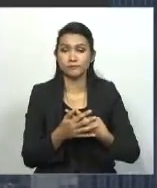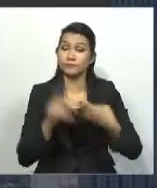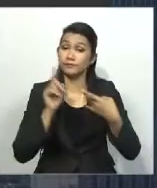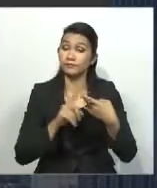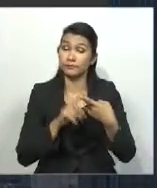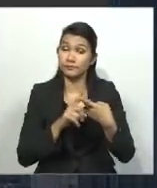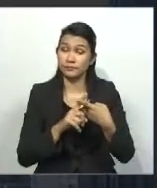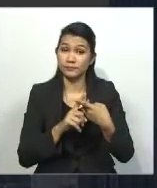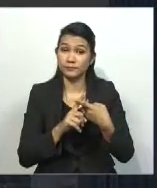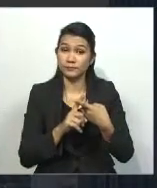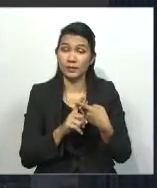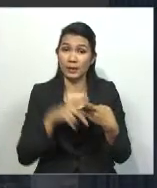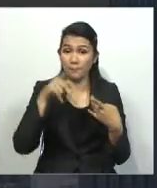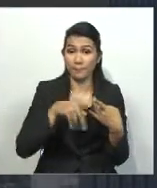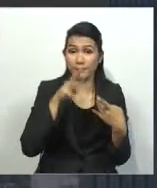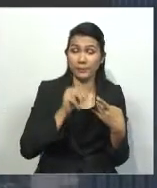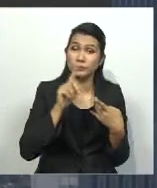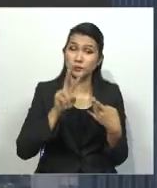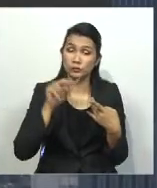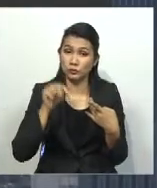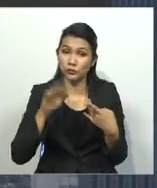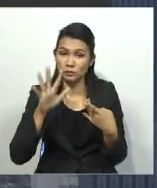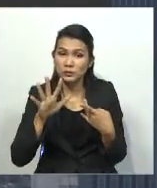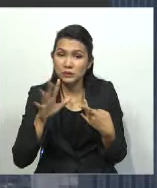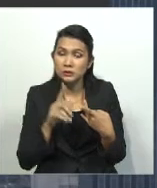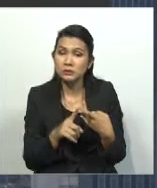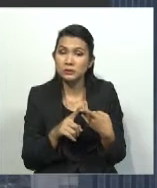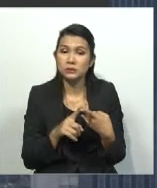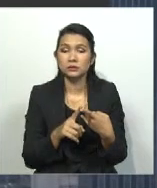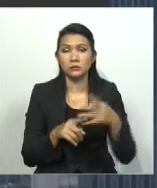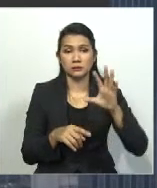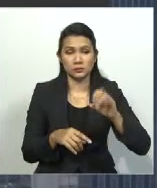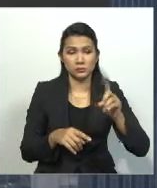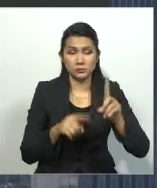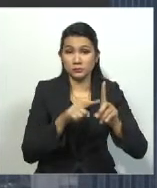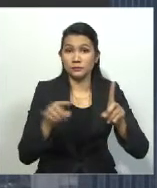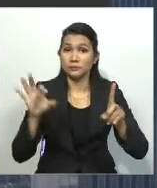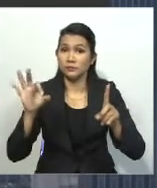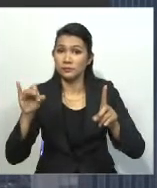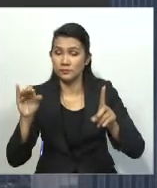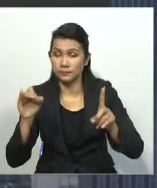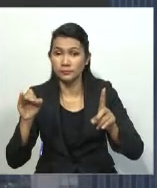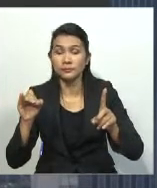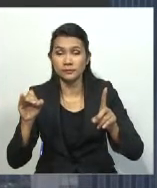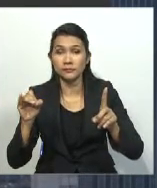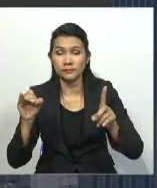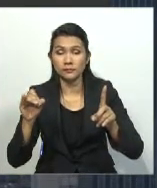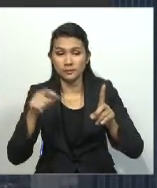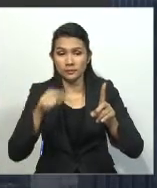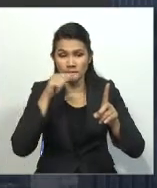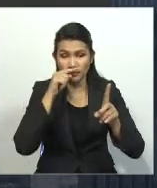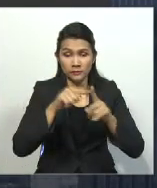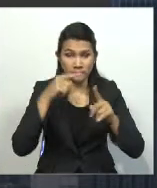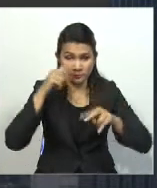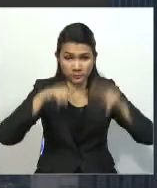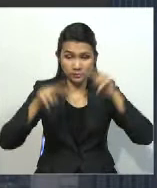าฝุ่นละออง PM 2.5 ที่อยู่ในช่วง51ถึง90ไมโครกรัมต่อลูกบาศก์เมตรเพิ่ม